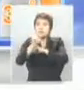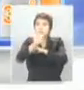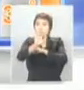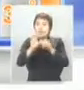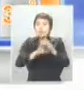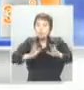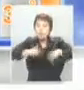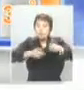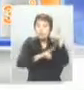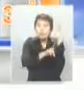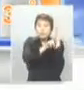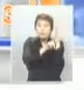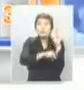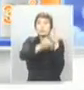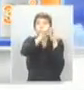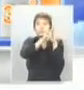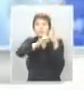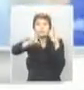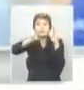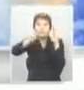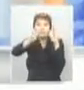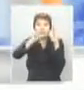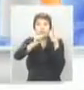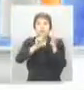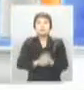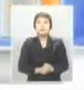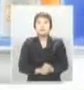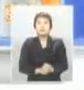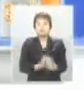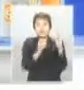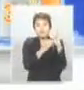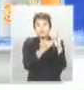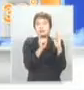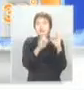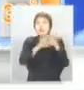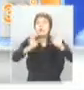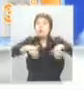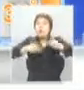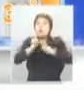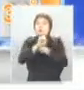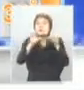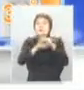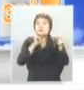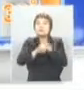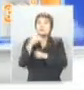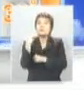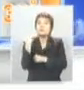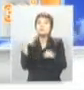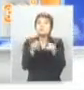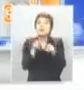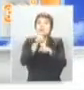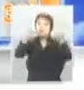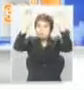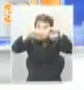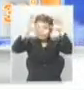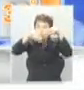้หัพงระหวาง 26-36 องค์สเซวเซีดภาคตะวนออกตอนบนของภาคอากาศร้อนะมฟ้าหลนในต่กลางวันด้มฝนฟ